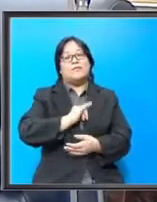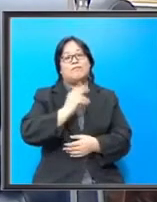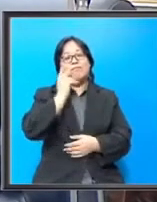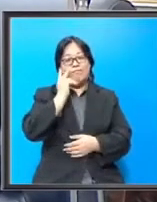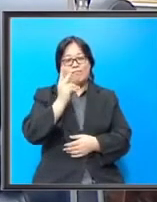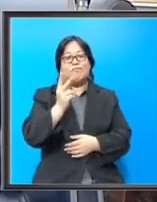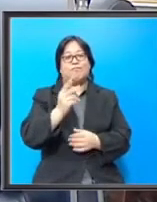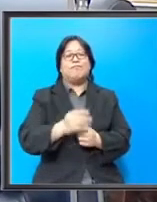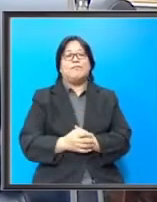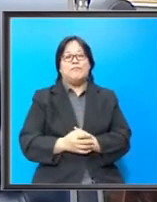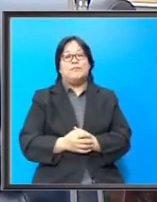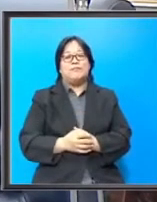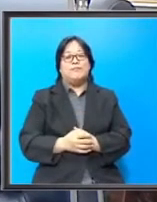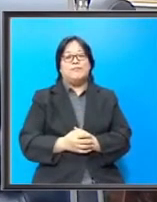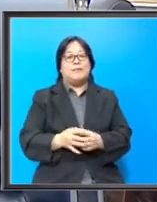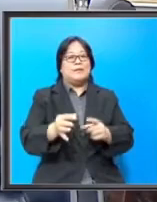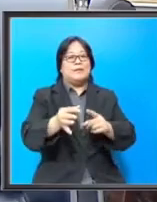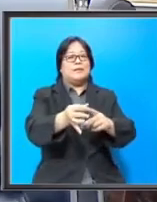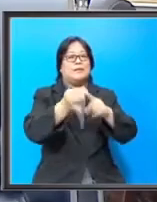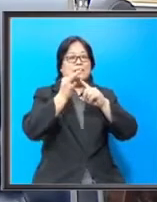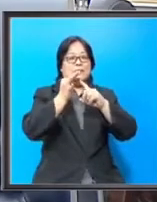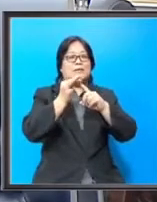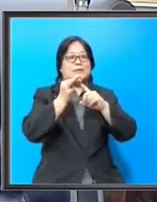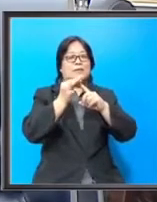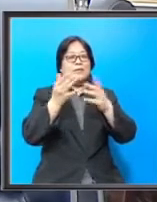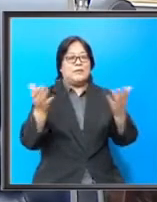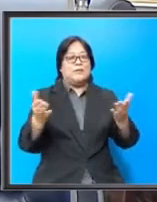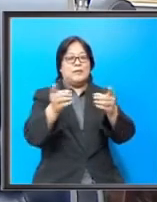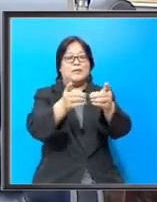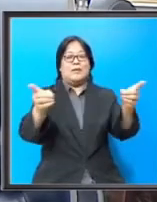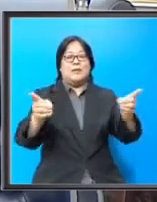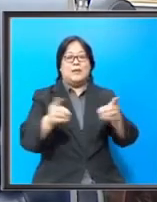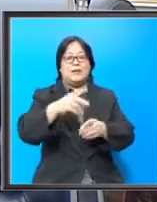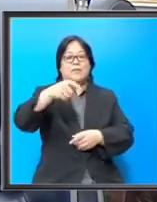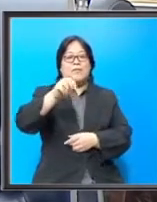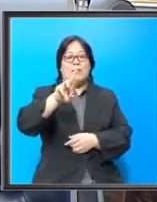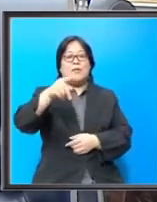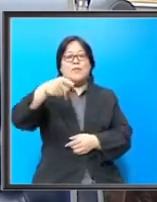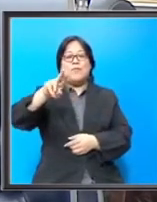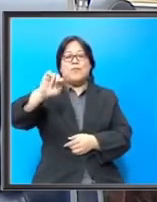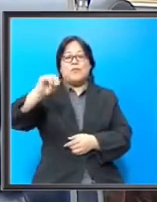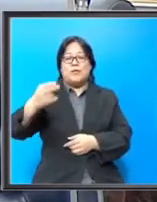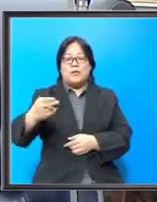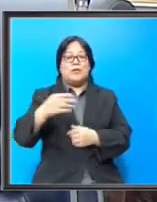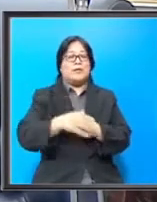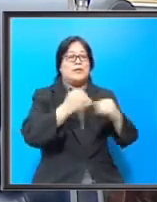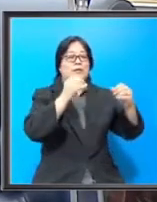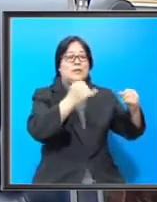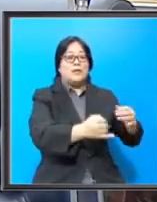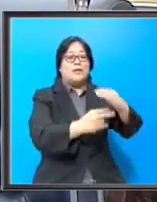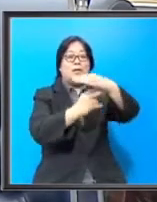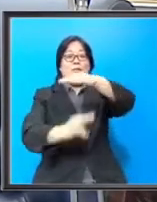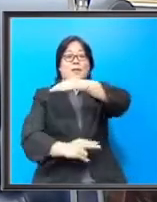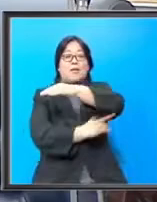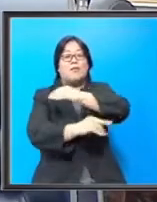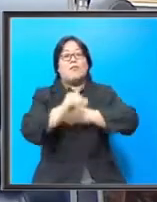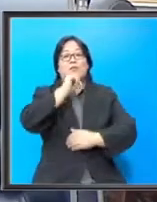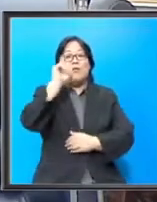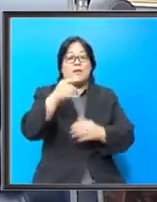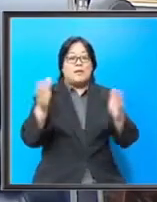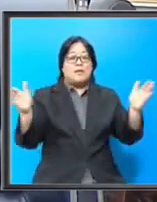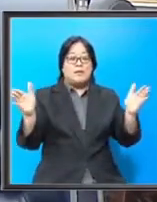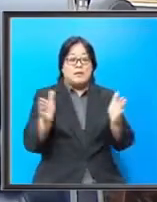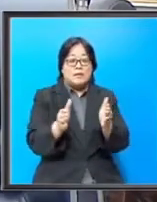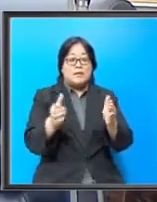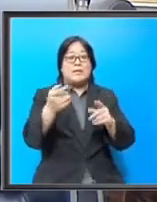tengok di terutamanya dalam adaerah pasir putih jabatan-jabatan bukan saja lebih kecil